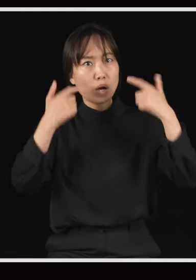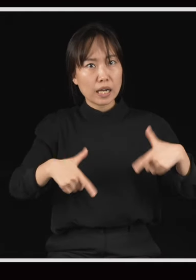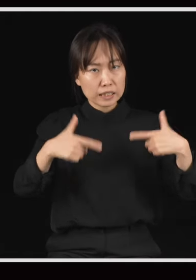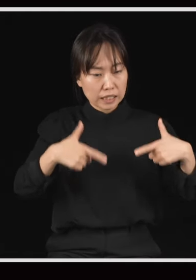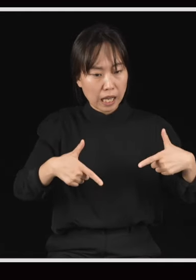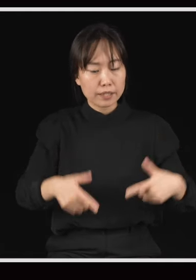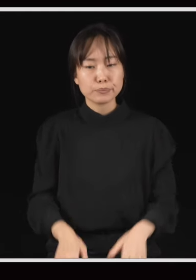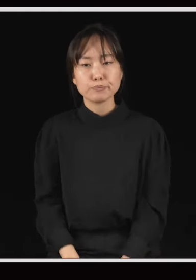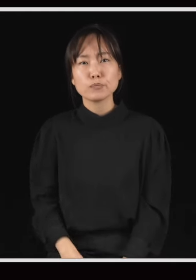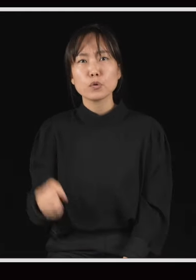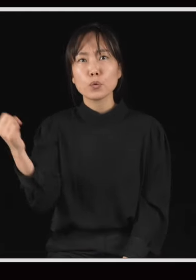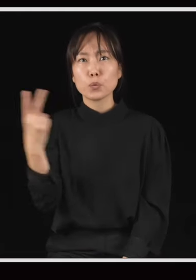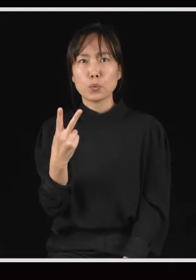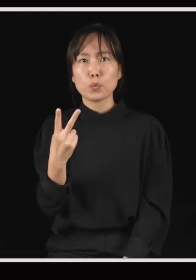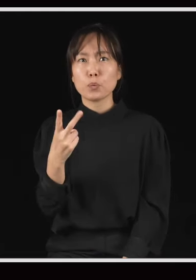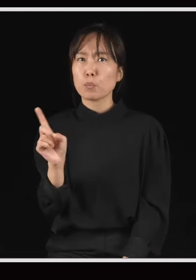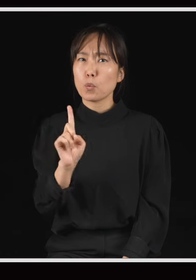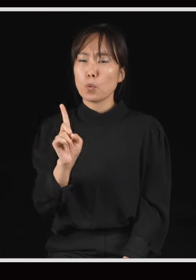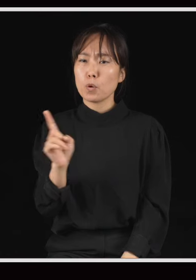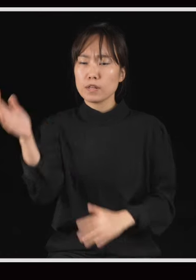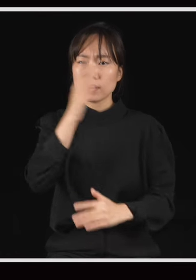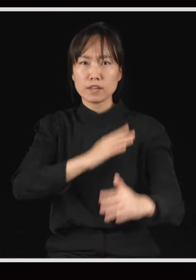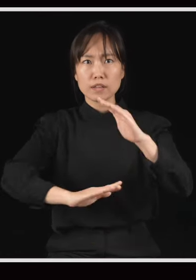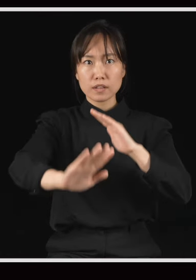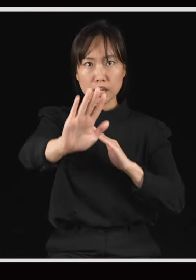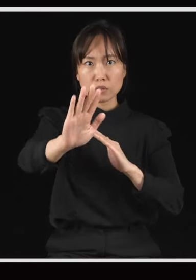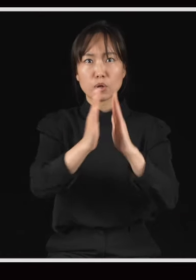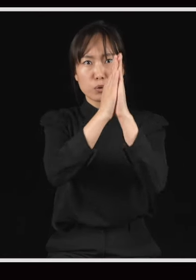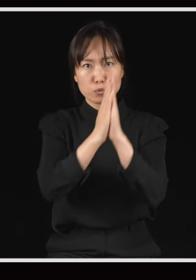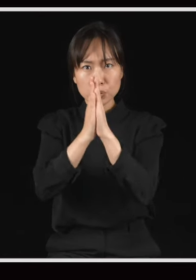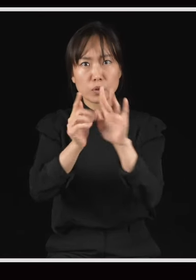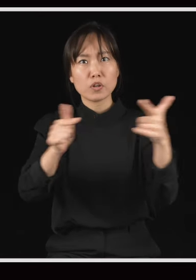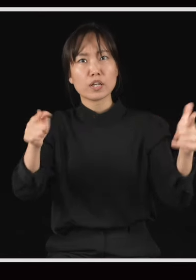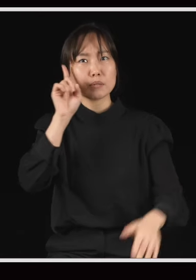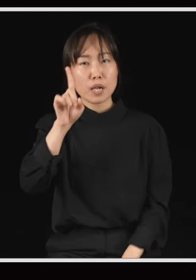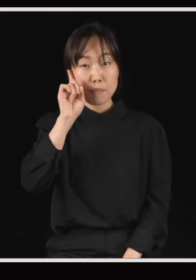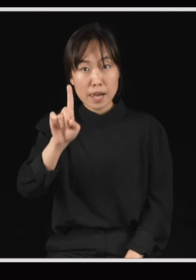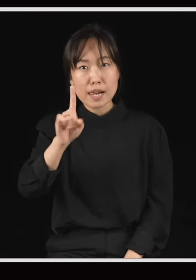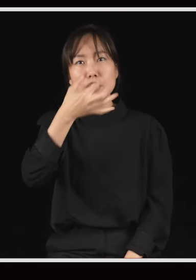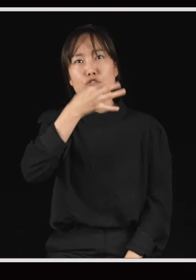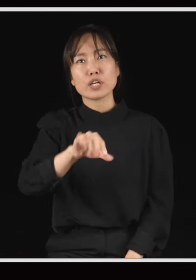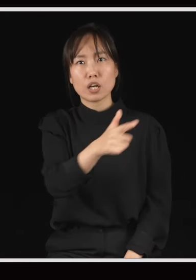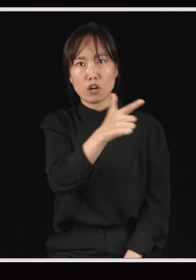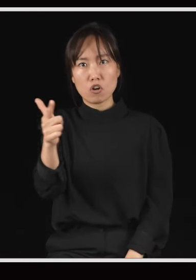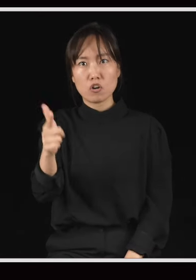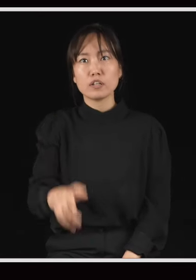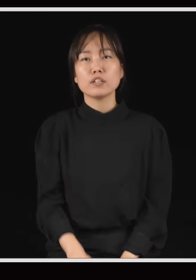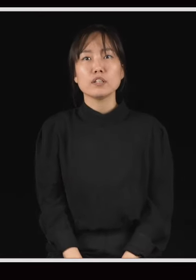이건 옵션인데 태극권이나 기공이나 요가 같은 거를 매일 추가해 줄 수 있으면 더욱 좋고요.